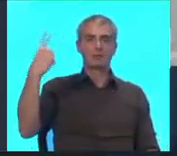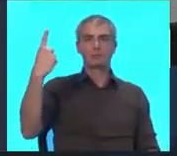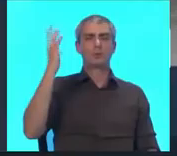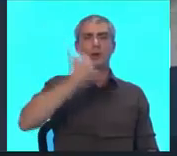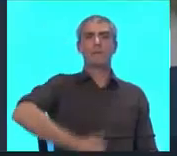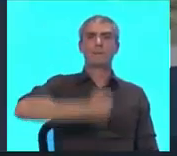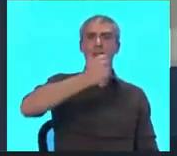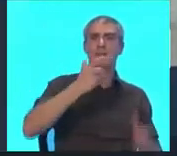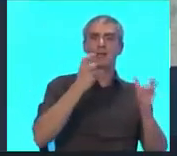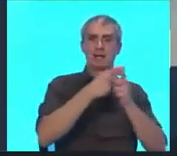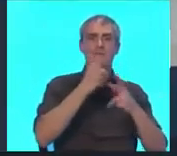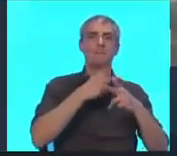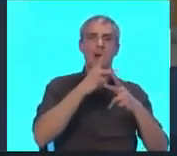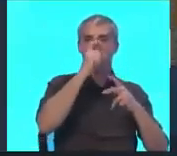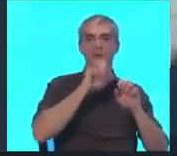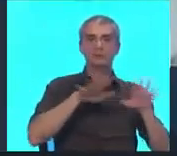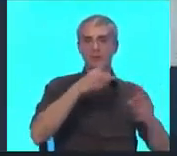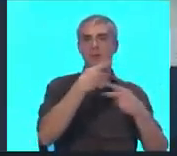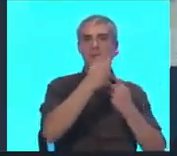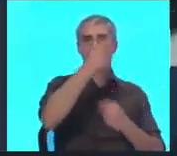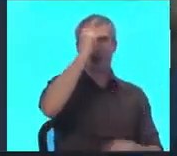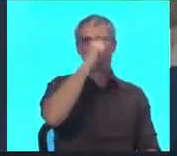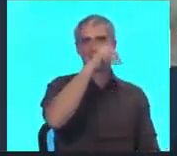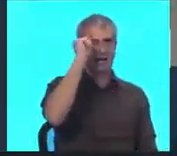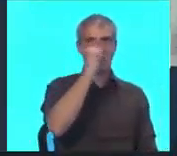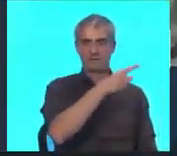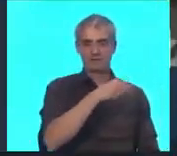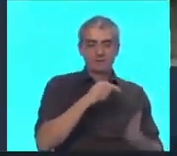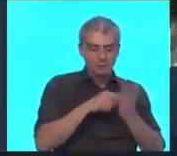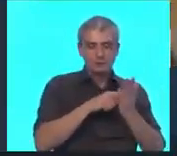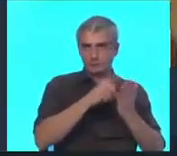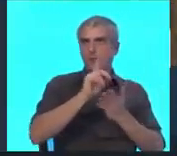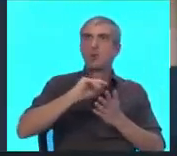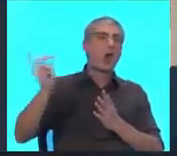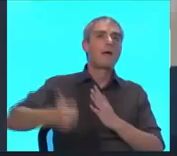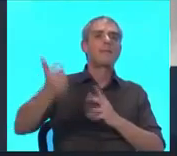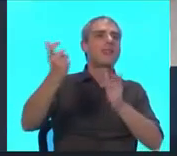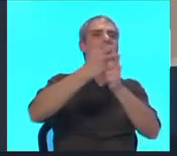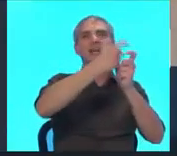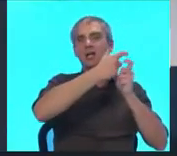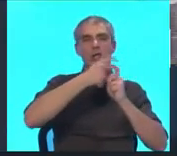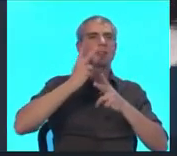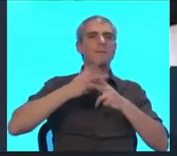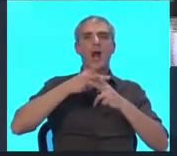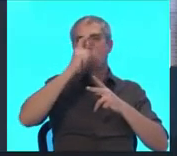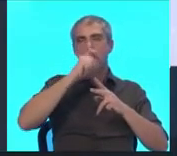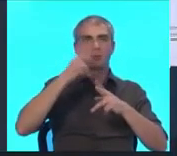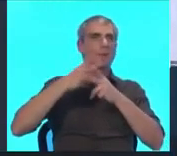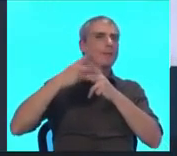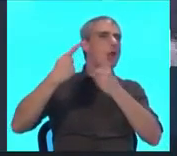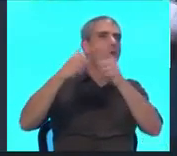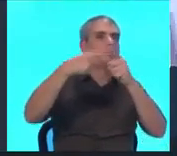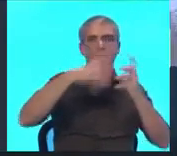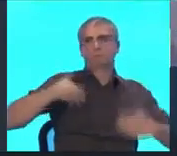היחידה למחלות זיהומיות בבית החולים איכילוב, ועל כך זועמים כל מנהלי היחידות למחלות זיהומיות בבתי החולים.